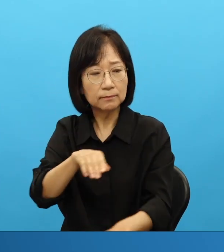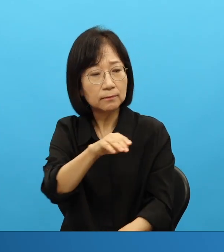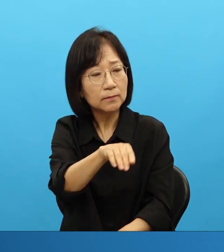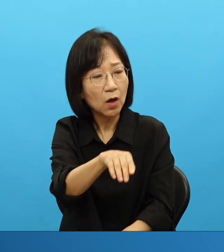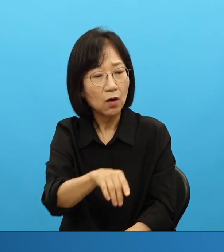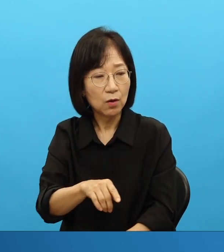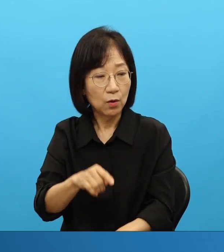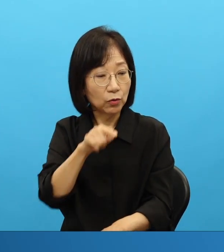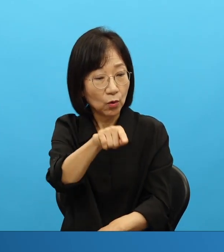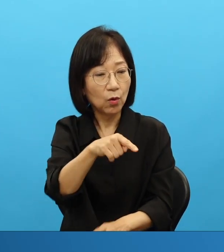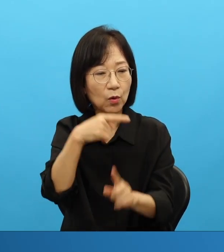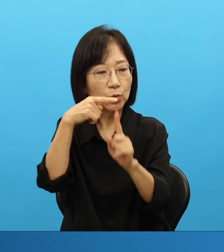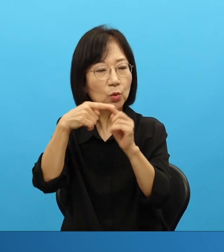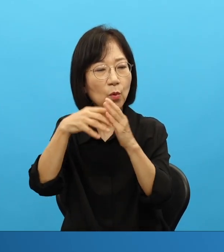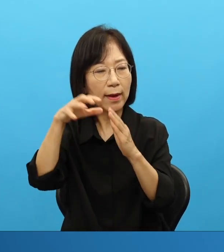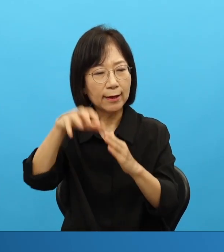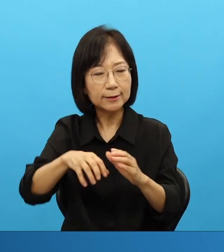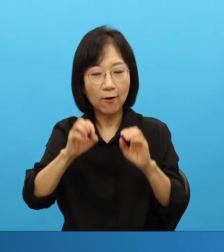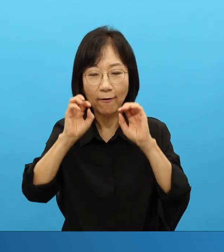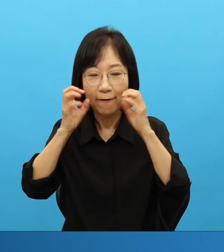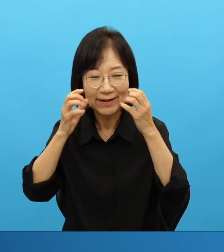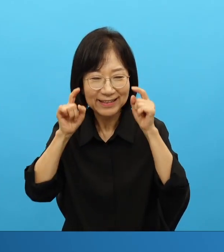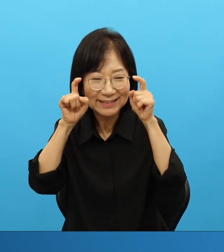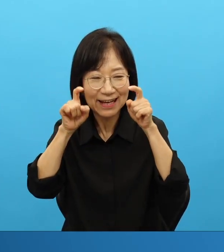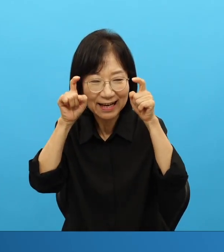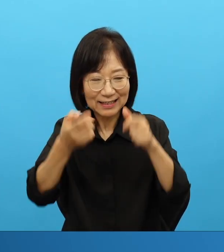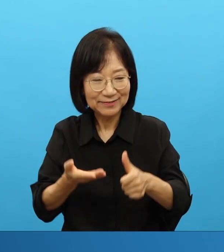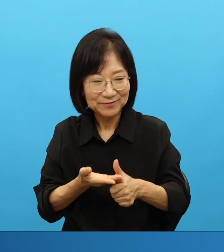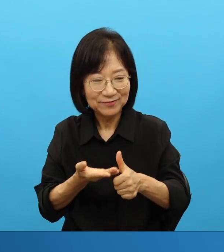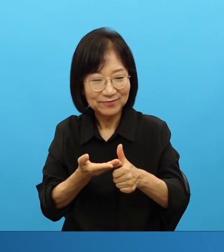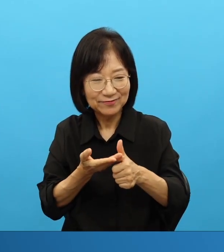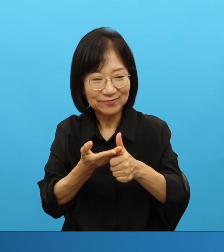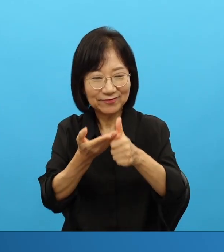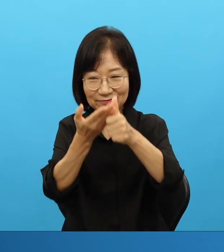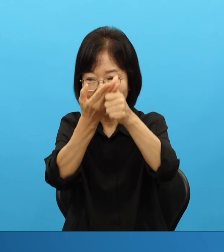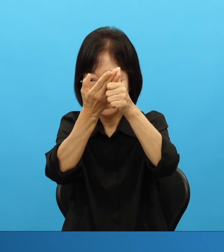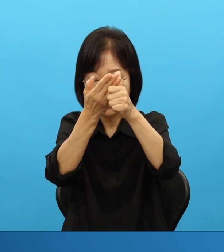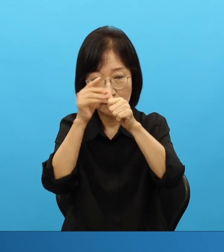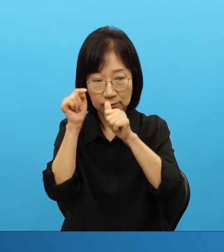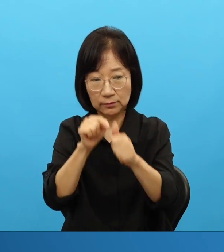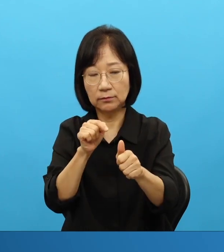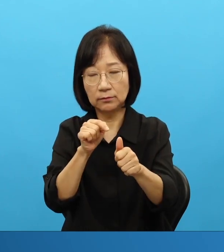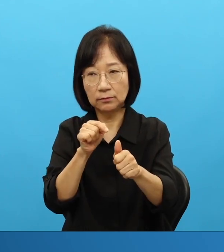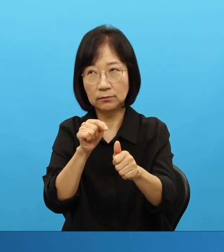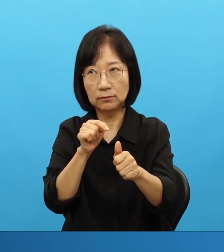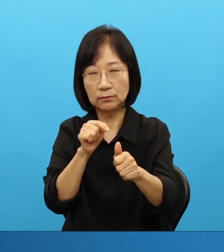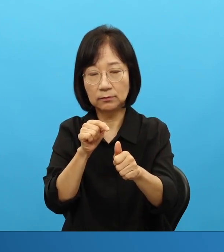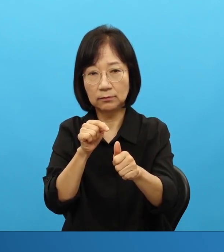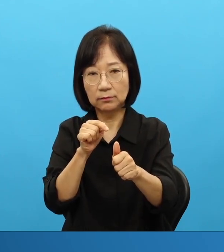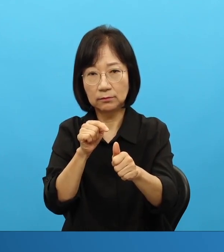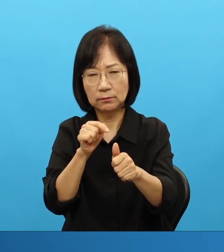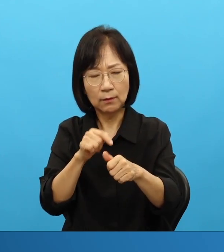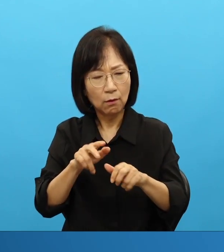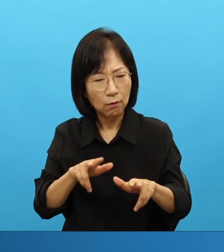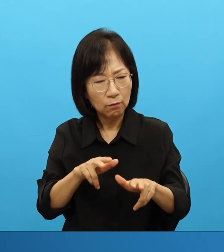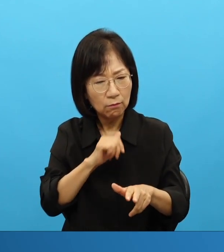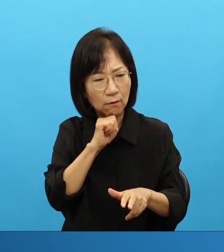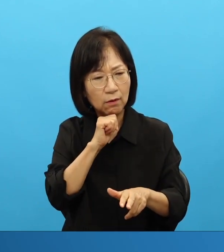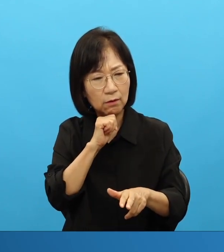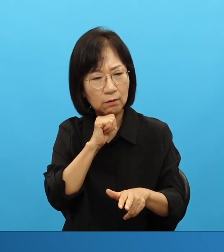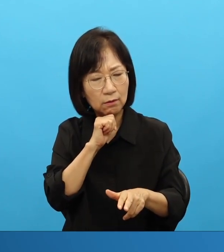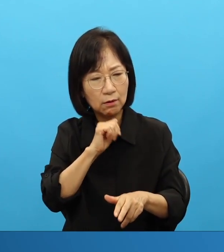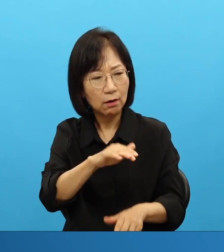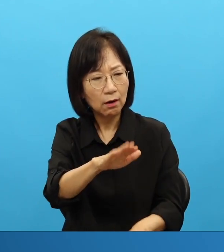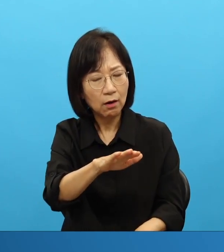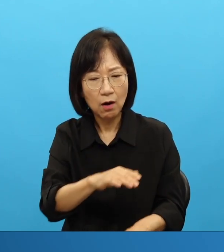먹이라. He was poverty-stricken, had no means to speak of, no strength, but he held on to the word of God, saying, in the church, feed my lamb. 어릴 때가 다야. 그때